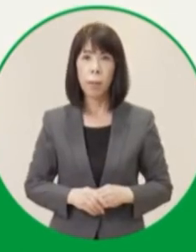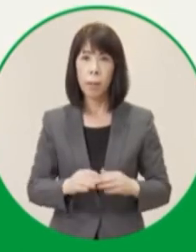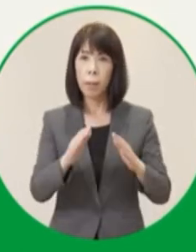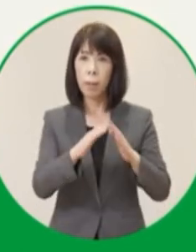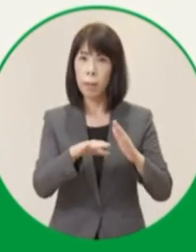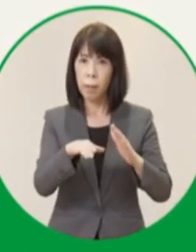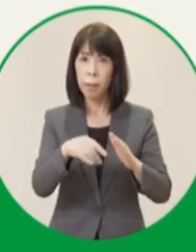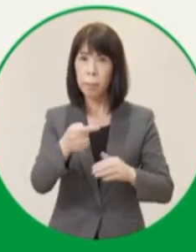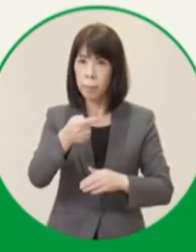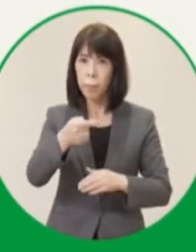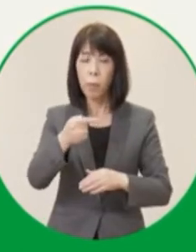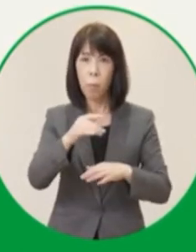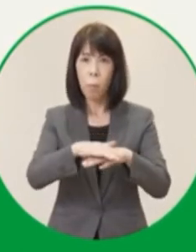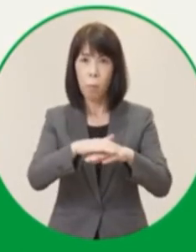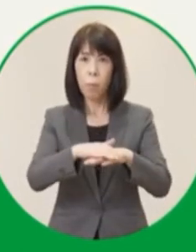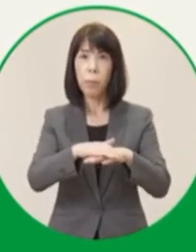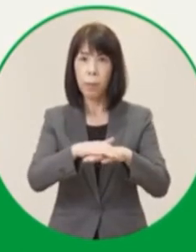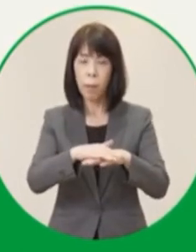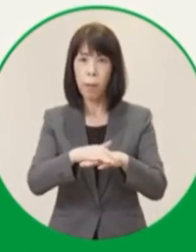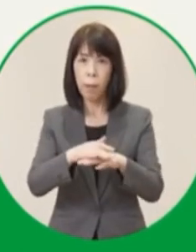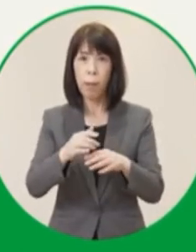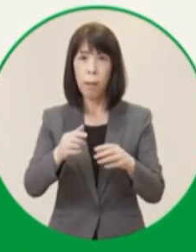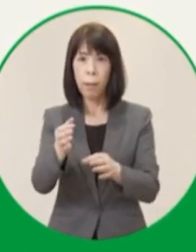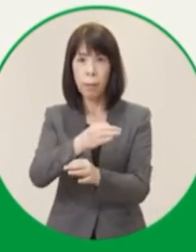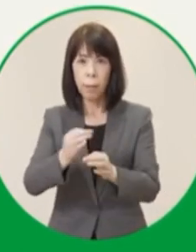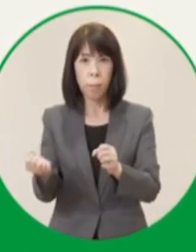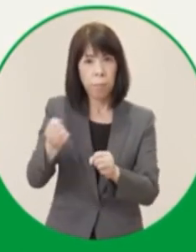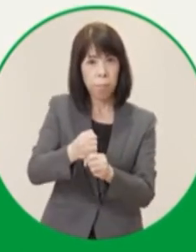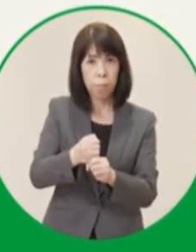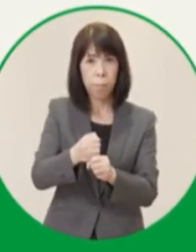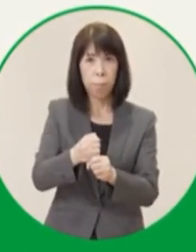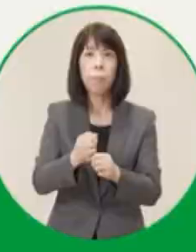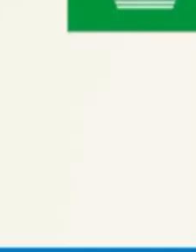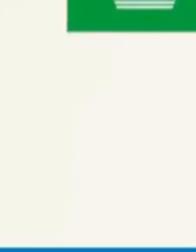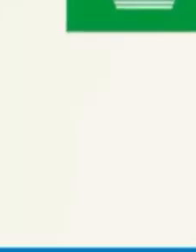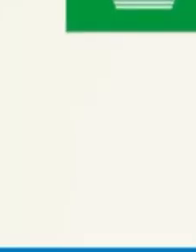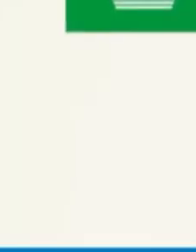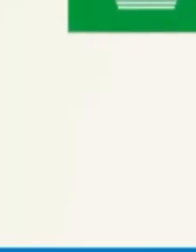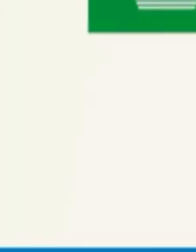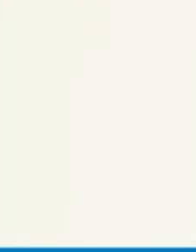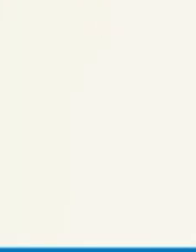家計第一の経済政策で日本経済を立て直します。